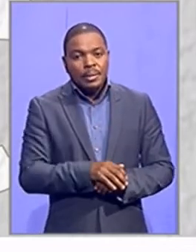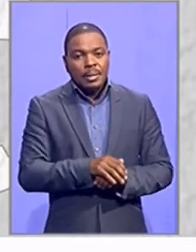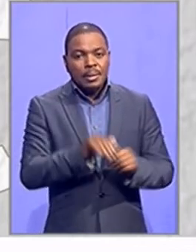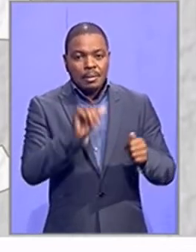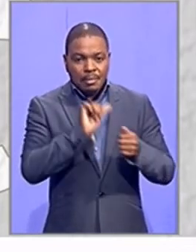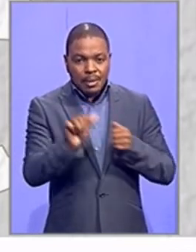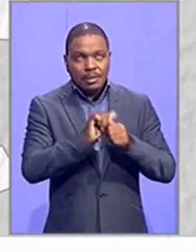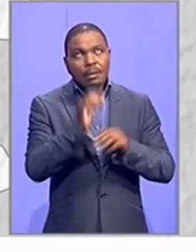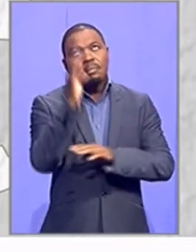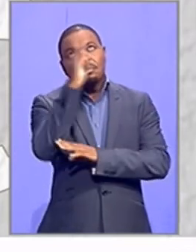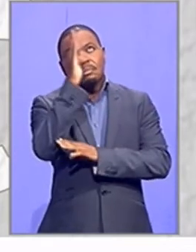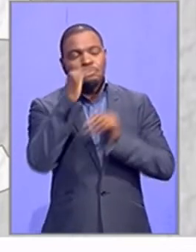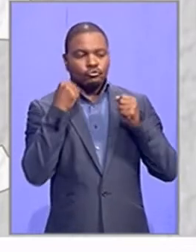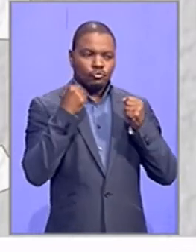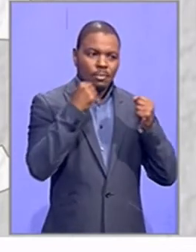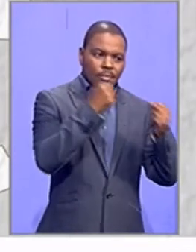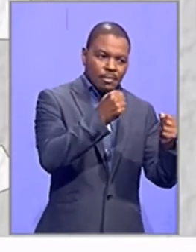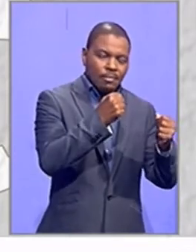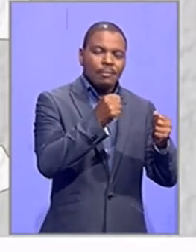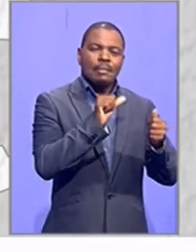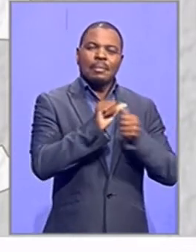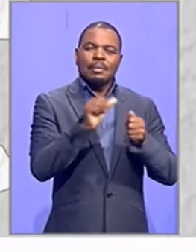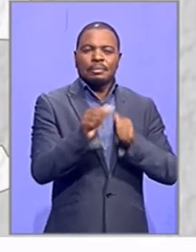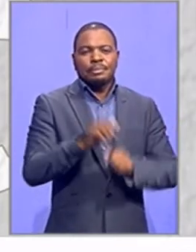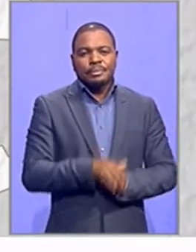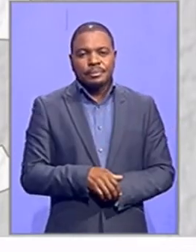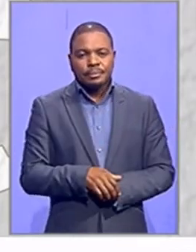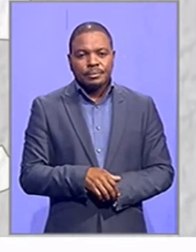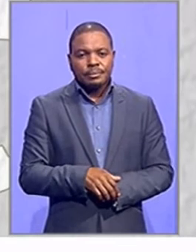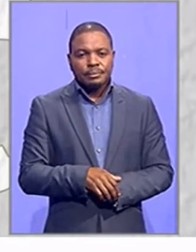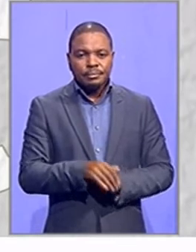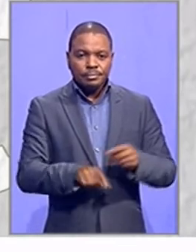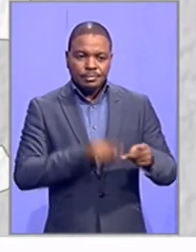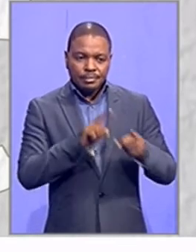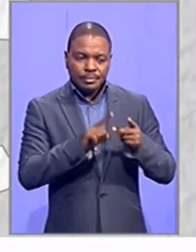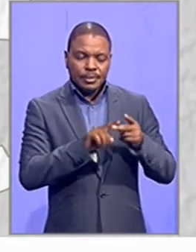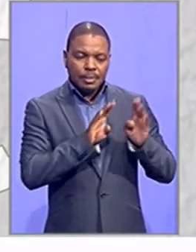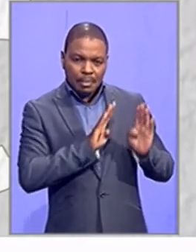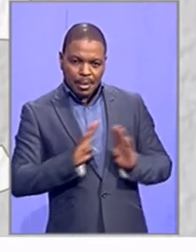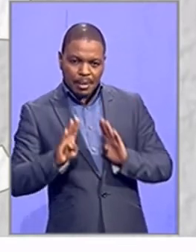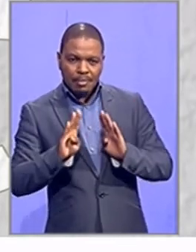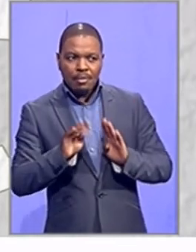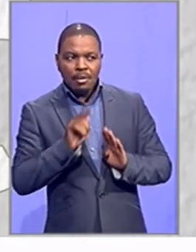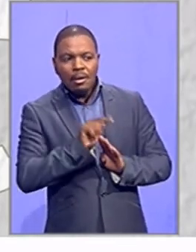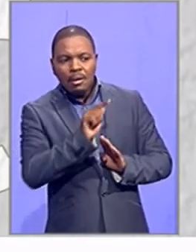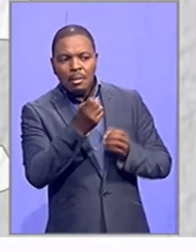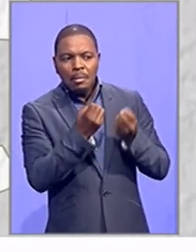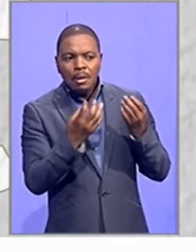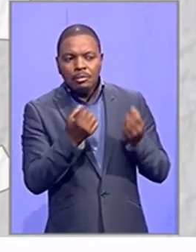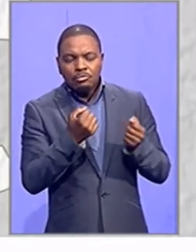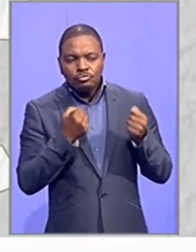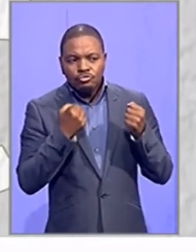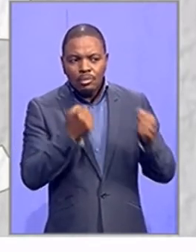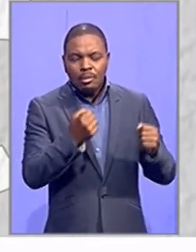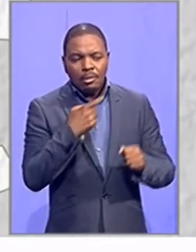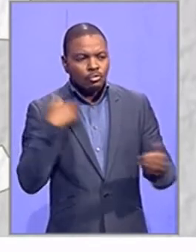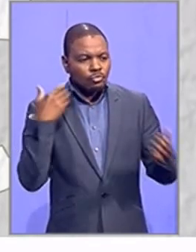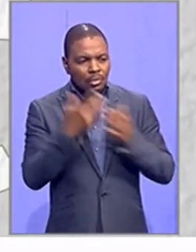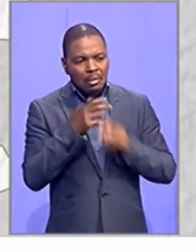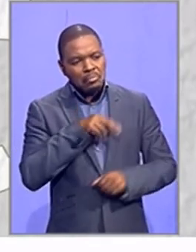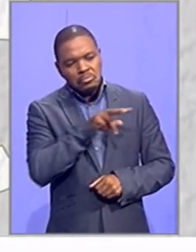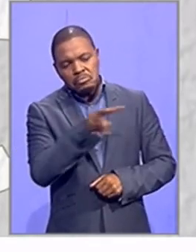Tatsinkel Chabilo, Babona Mobile. And le boitshwaro ba bona ba bangata tseleng up to so far ke